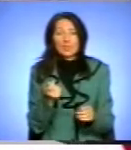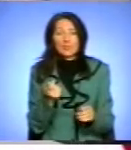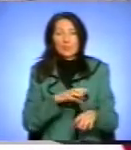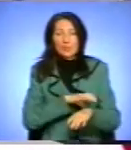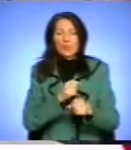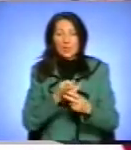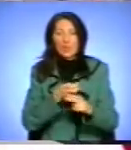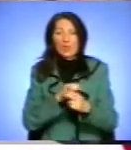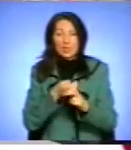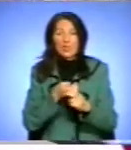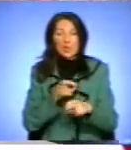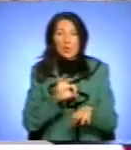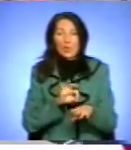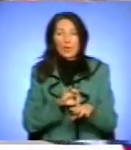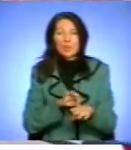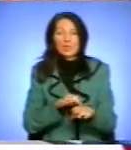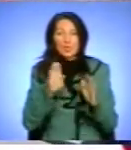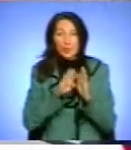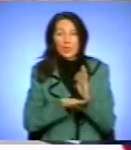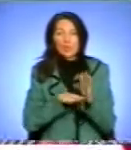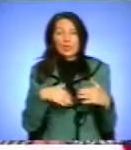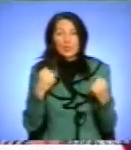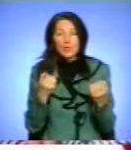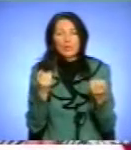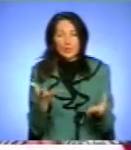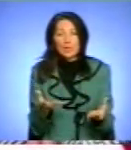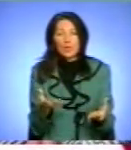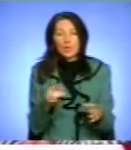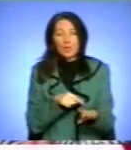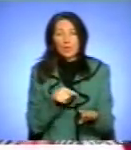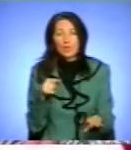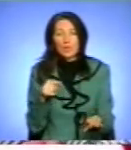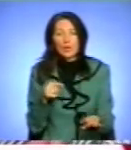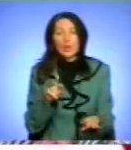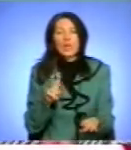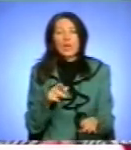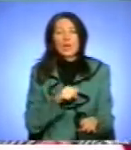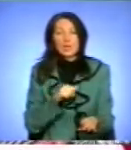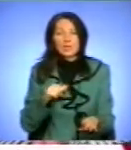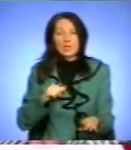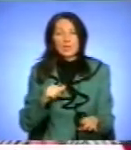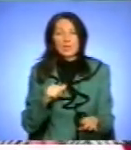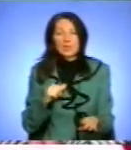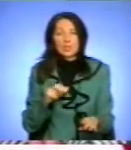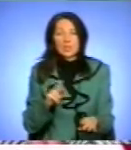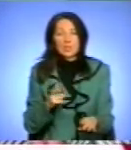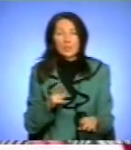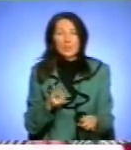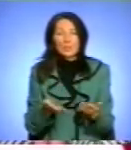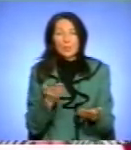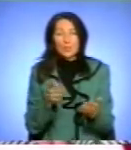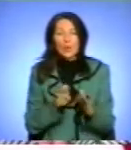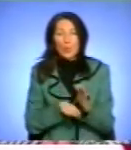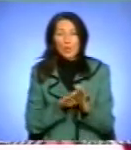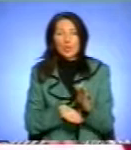сустави, коротше, болять. Погіршується здоров'я? Звичайно. Відчуваю. А як саме? Якось, можливо,